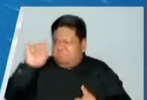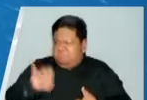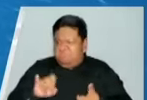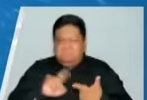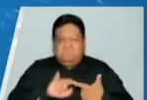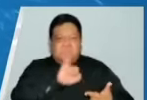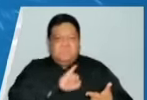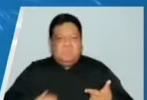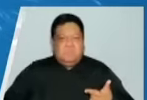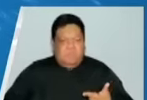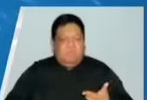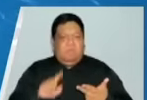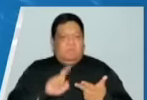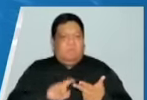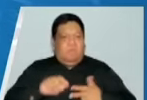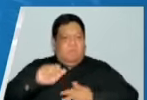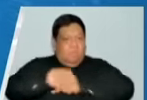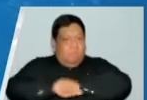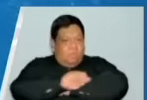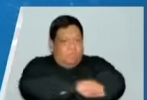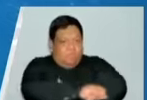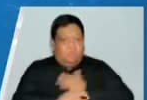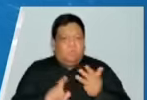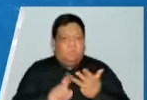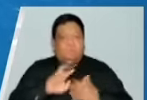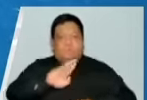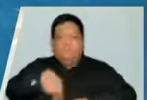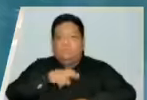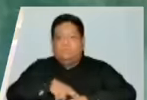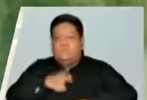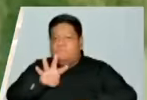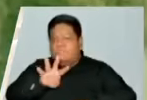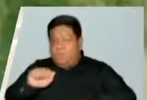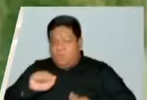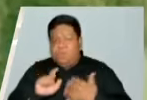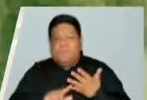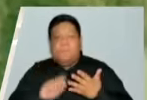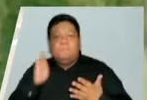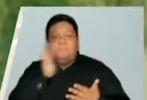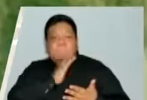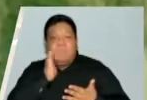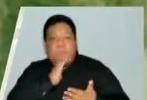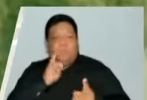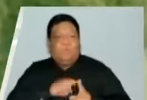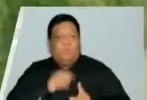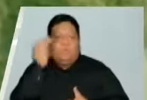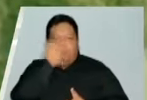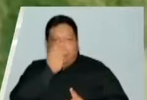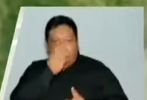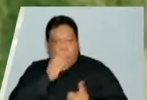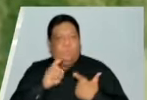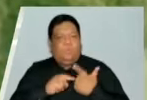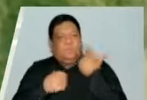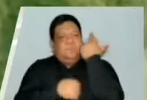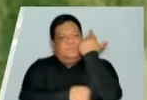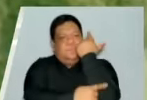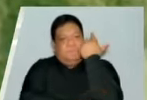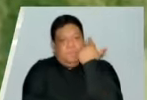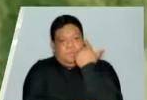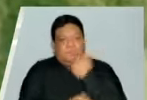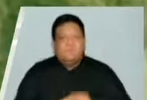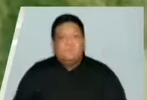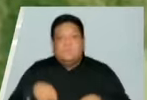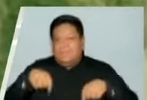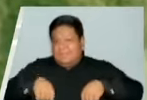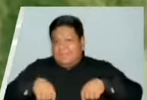Calabarzon, Bicol Region, Mindoro Provinces at Zambales. Sa Metro Manila, mababa naman ang tsansa ng ulan pero doble ingat